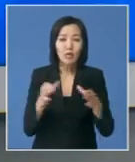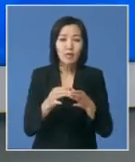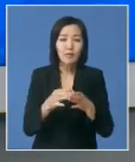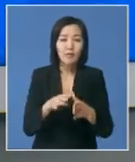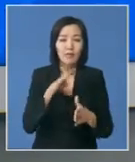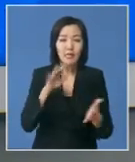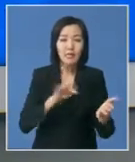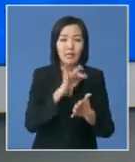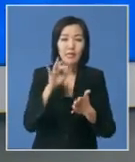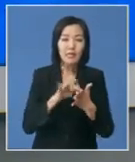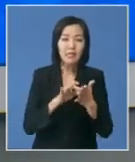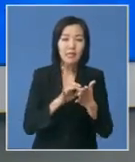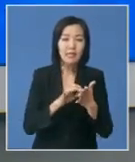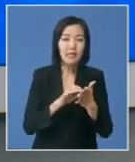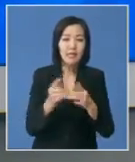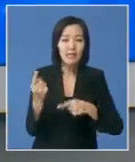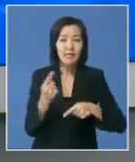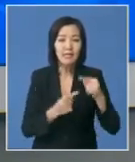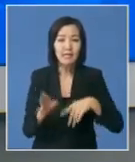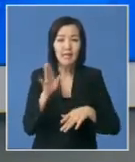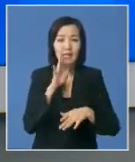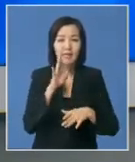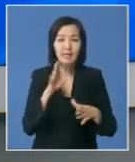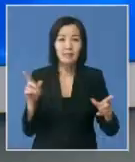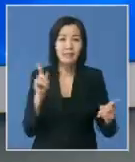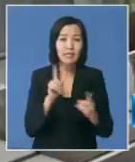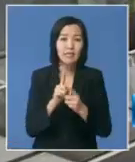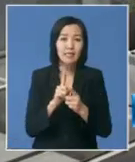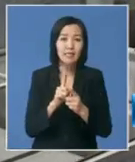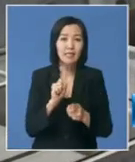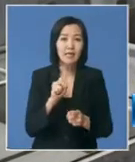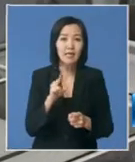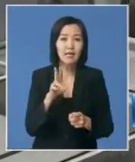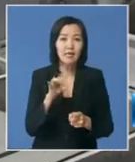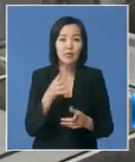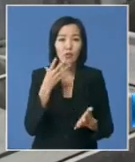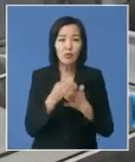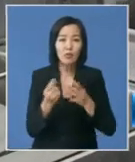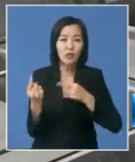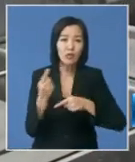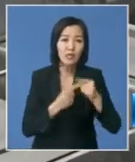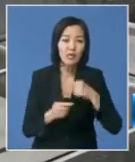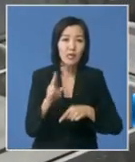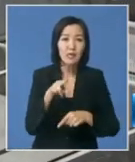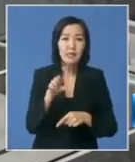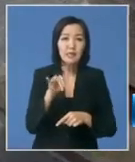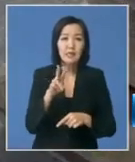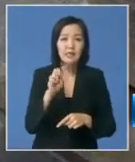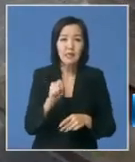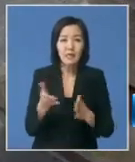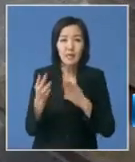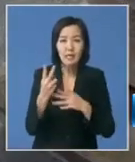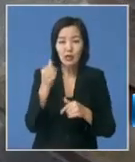өкілдері Текел қаласының іскер әйелдерімен де кездесті. Олардың бірі Ақниет жеке кәсіпкерлігінің иесі Динара Ысқақова. Екі жыл